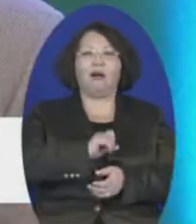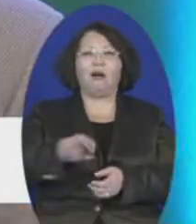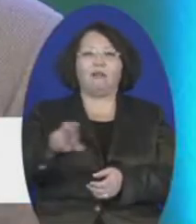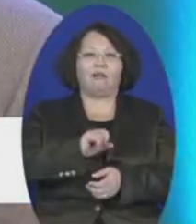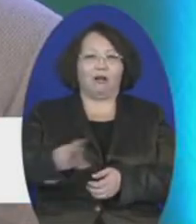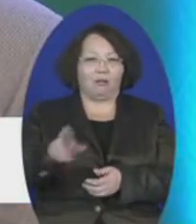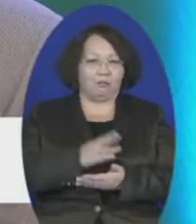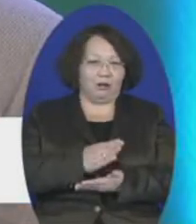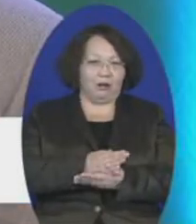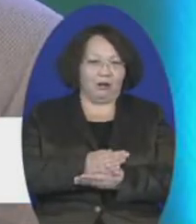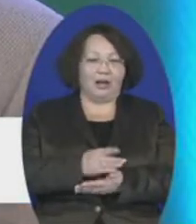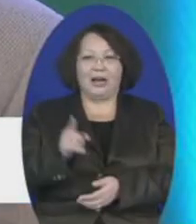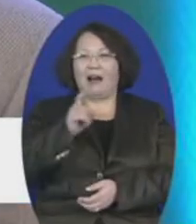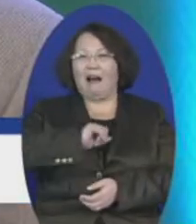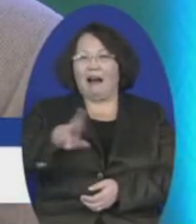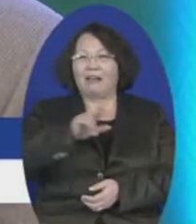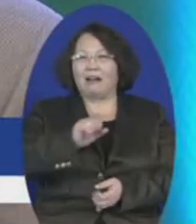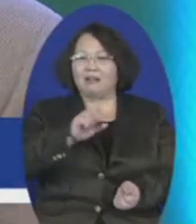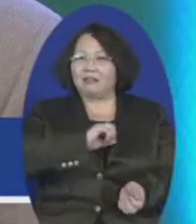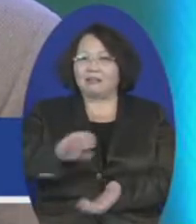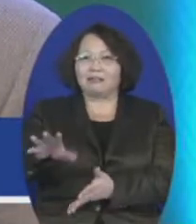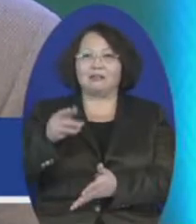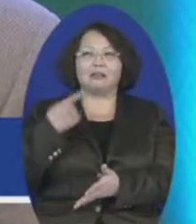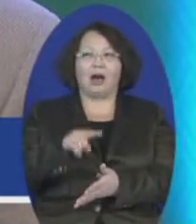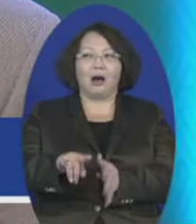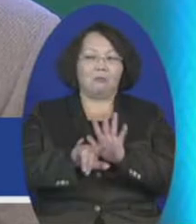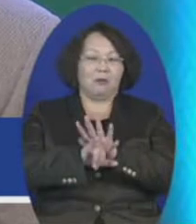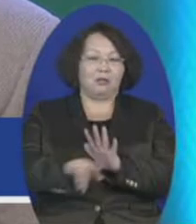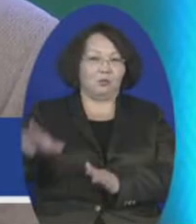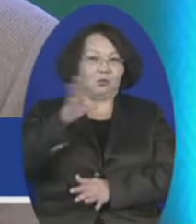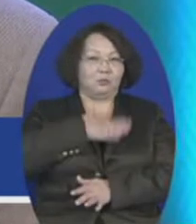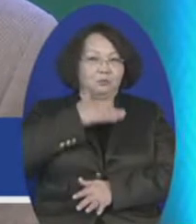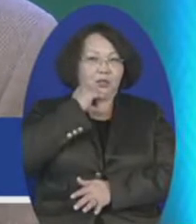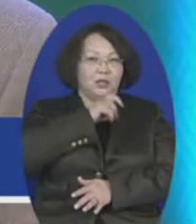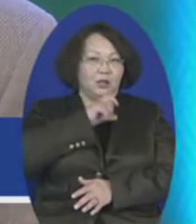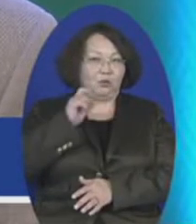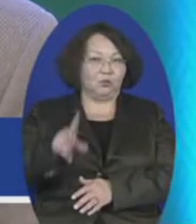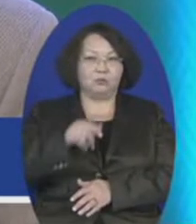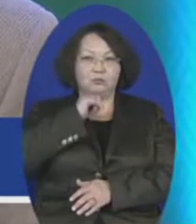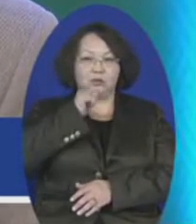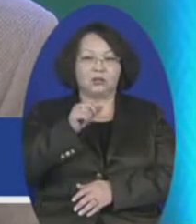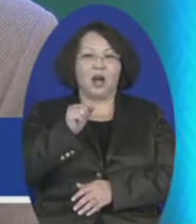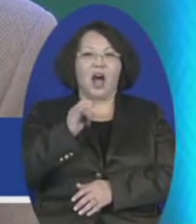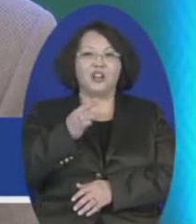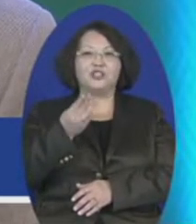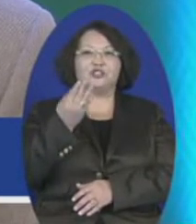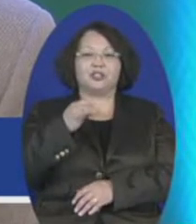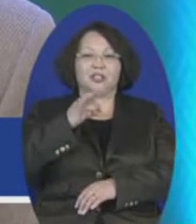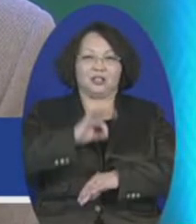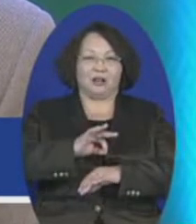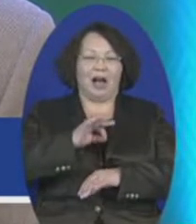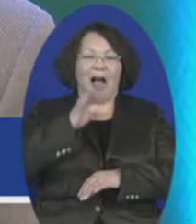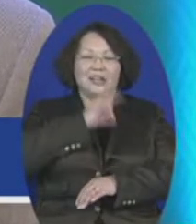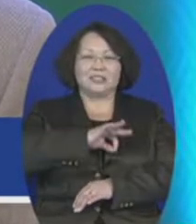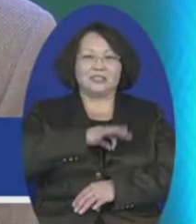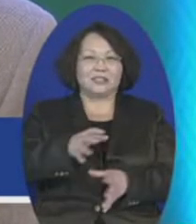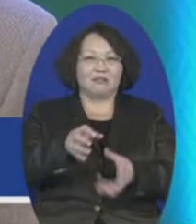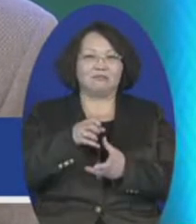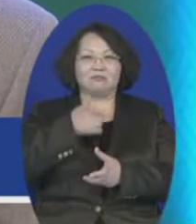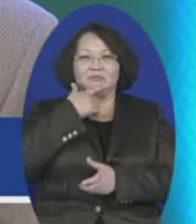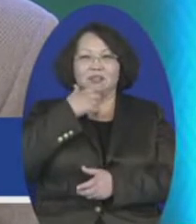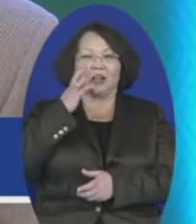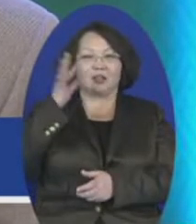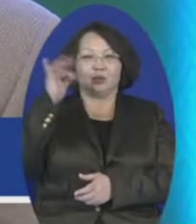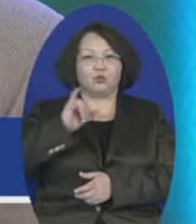Ягаад хайж байгаа юм гэхээр ерөөсөө л мал эрүүл биш байгаа учраас бид нэр арь ширийг хэрглэж чадахгүй байна. Гадаад зах зээл дээр ялангуяа Европын зах зээл